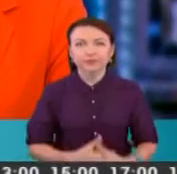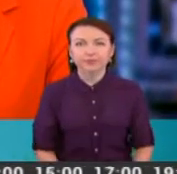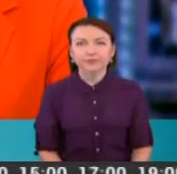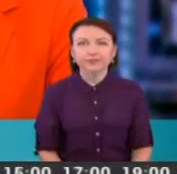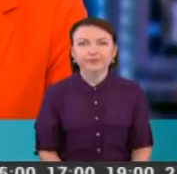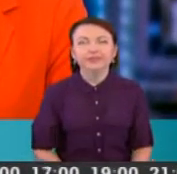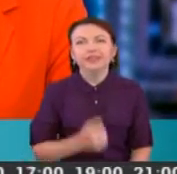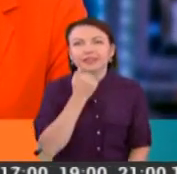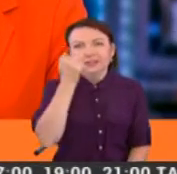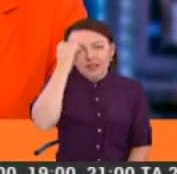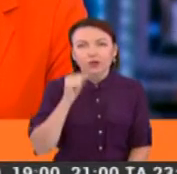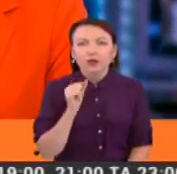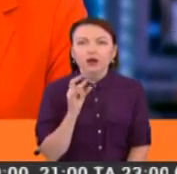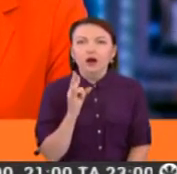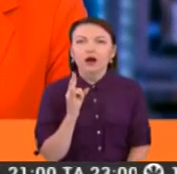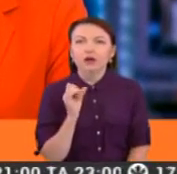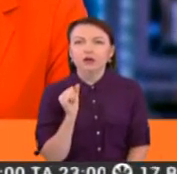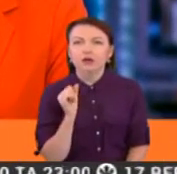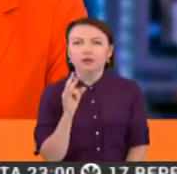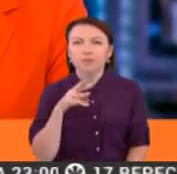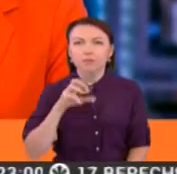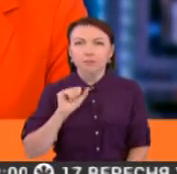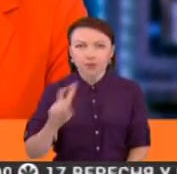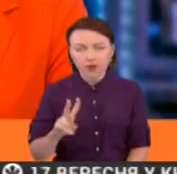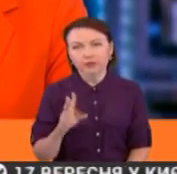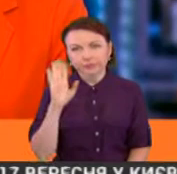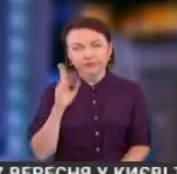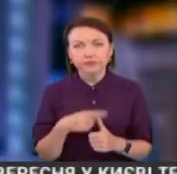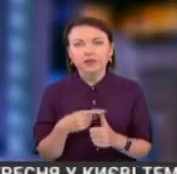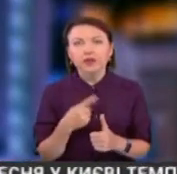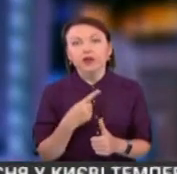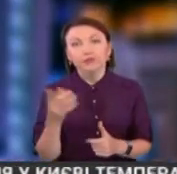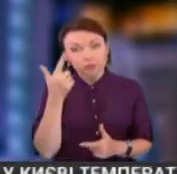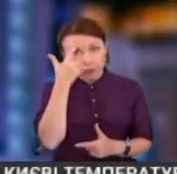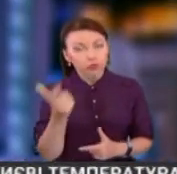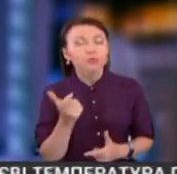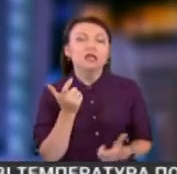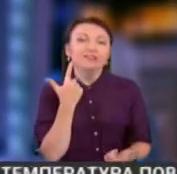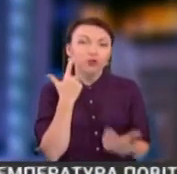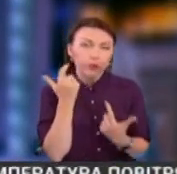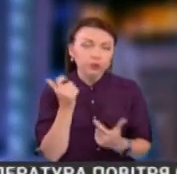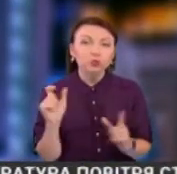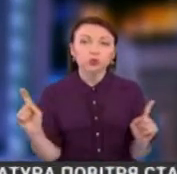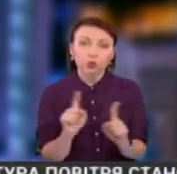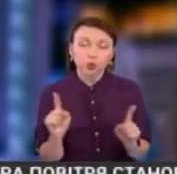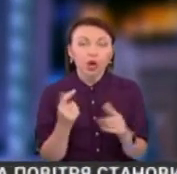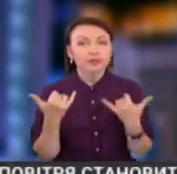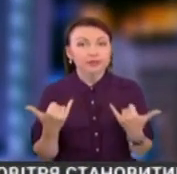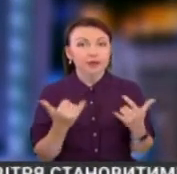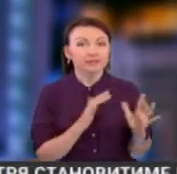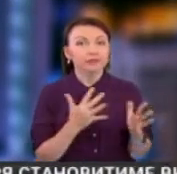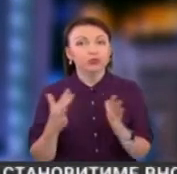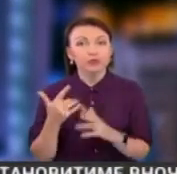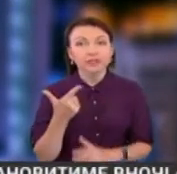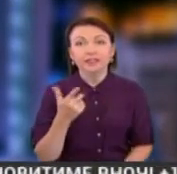Дякую тобі, Армане. Арман Лазарян був з нами на прямому зв'язку. Він повідомив інформацію про те, що зараз відбувається